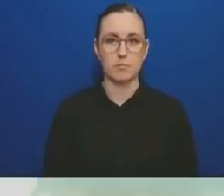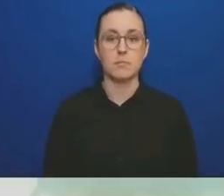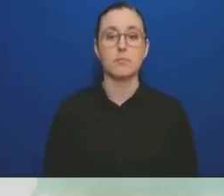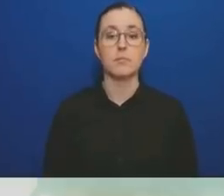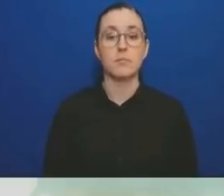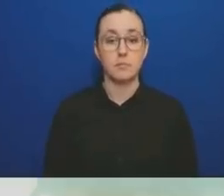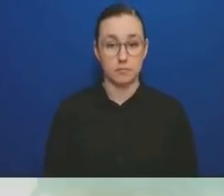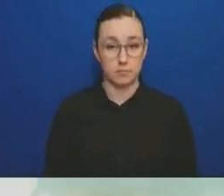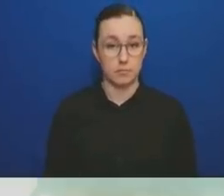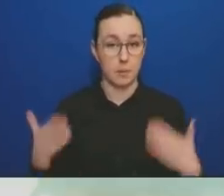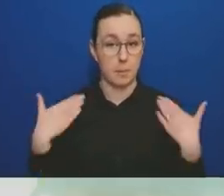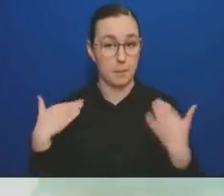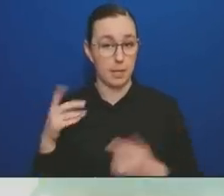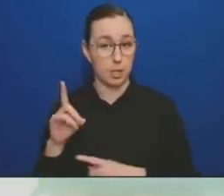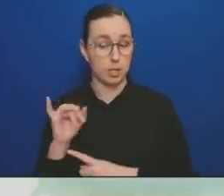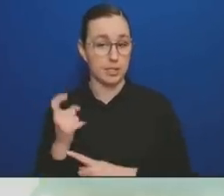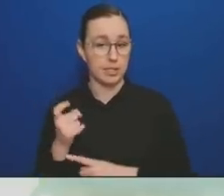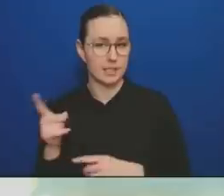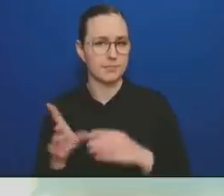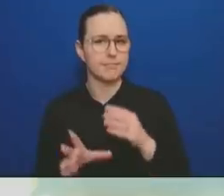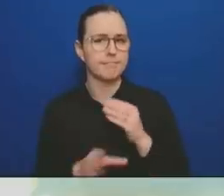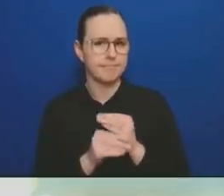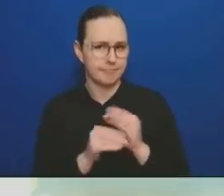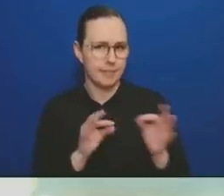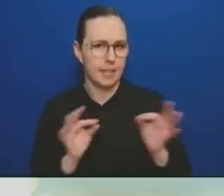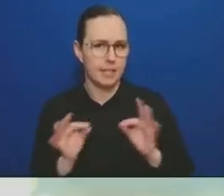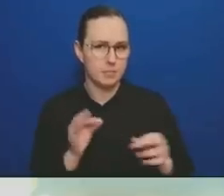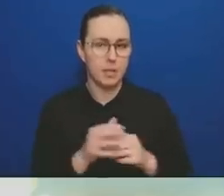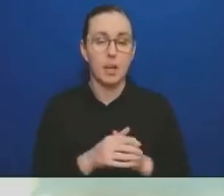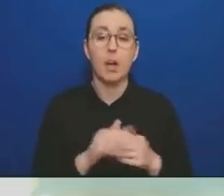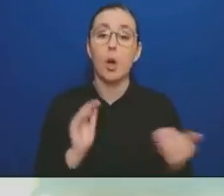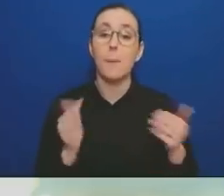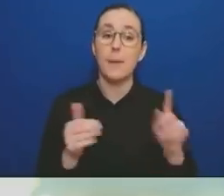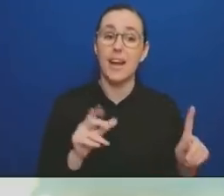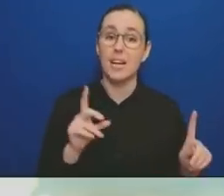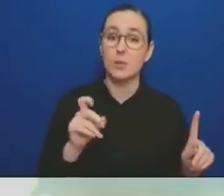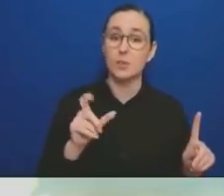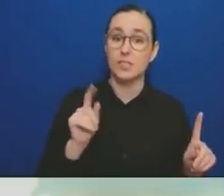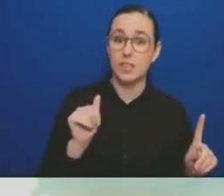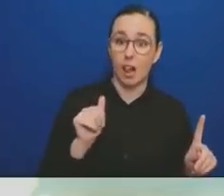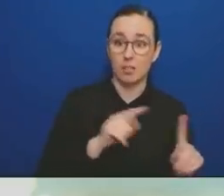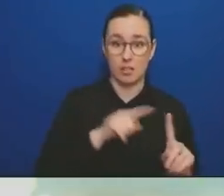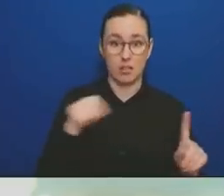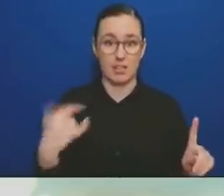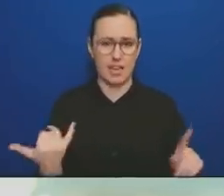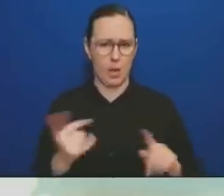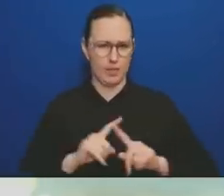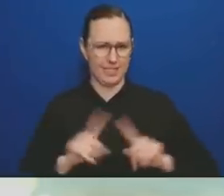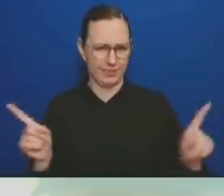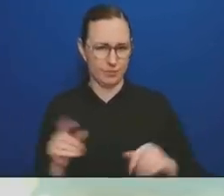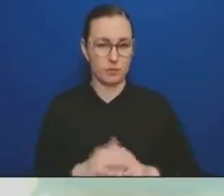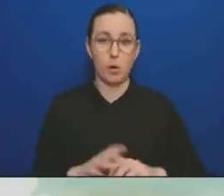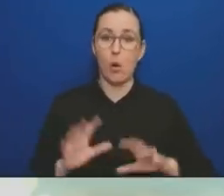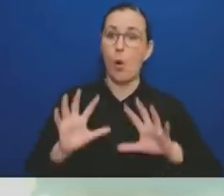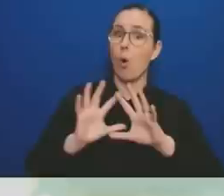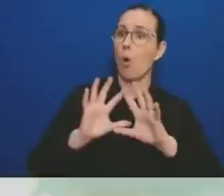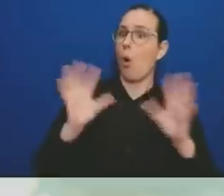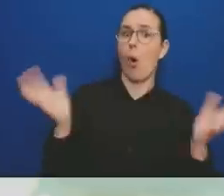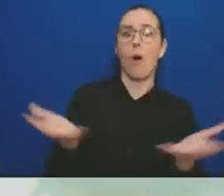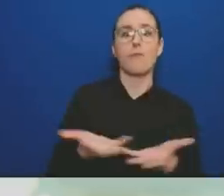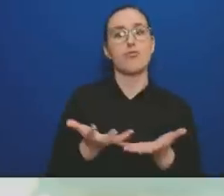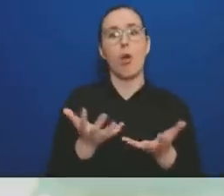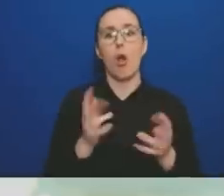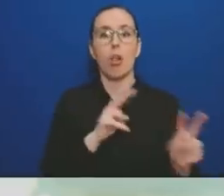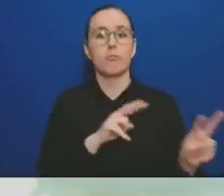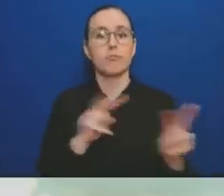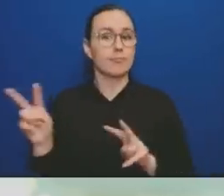c'est un changement. And I think what we see, and this is a difference from the Delta period, when you have overall test positivity of